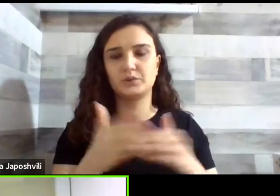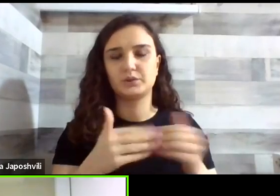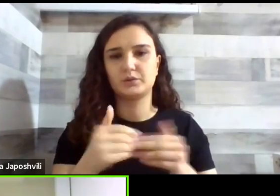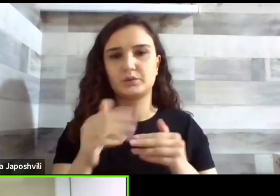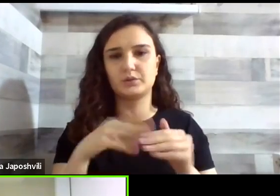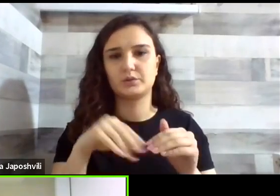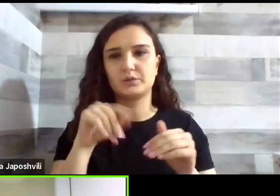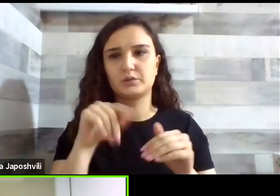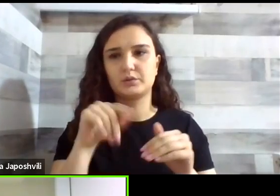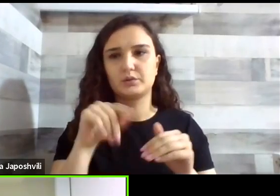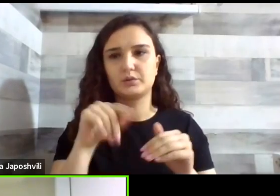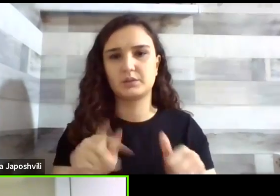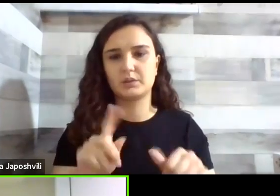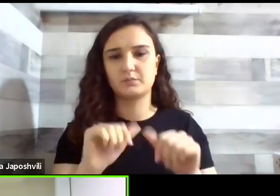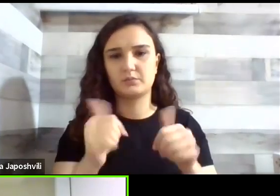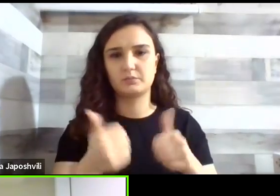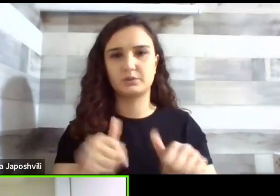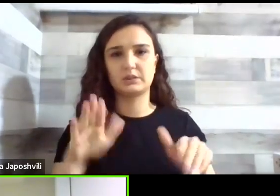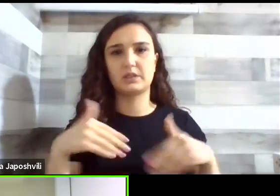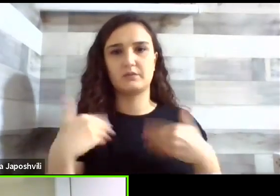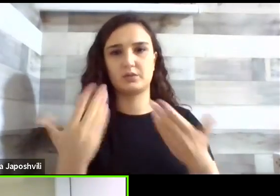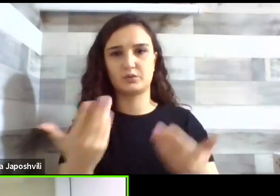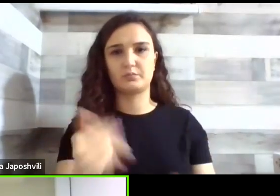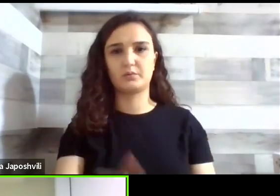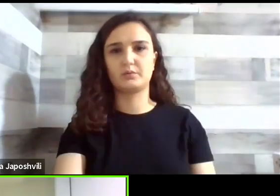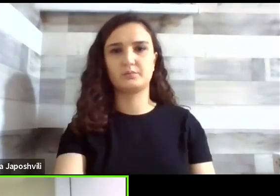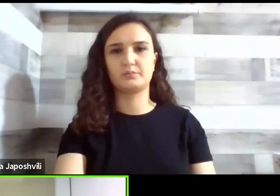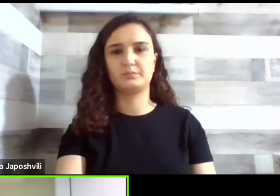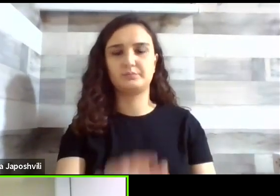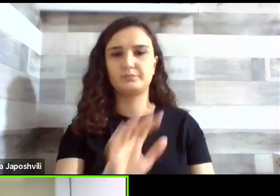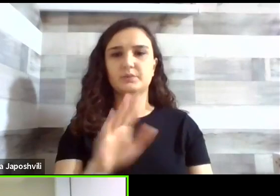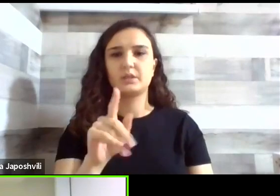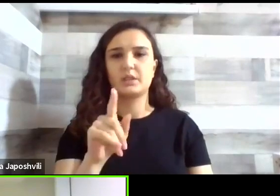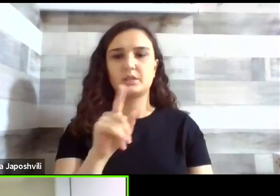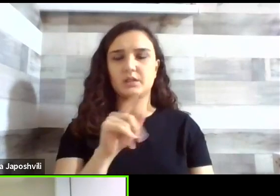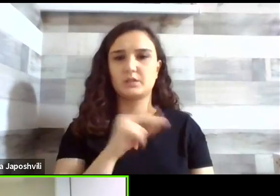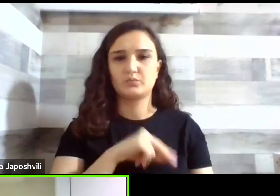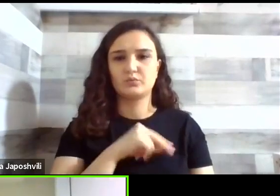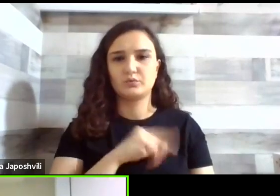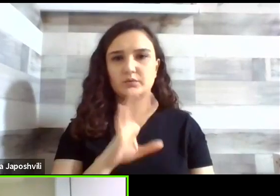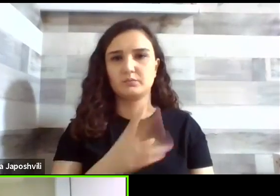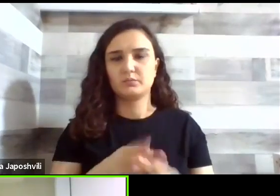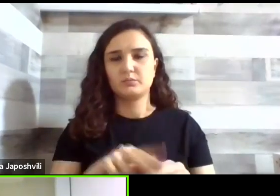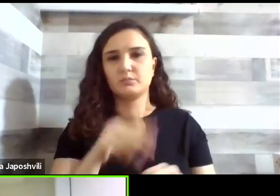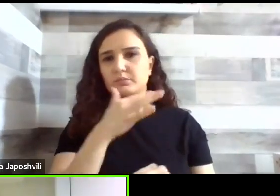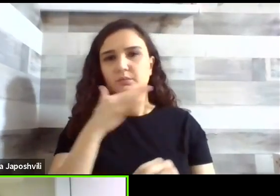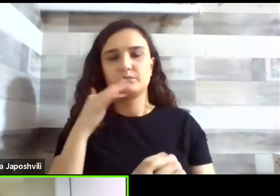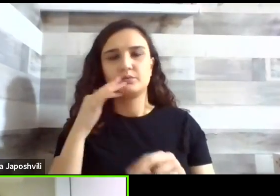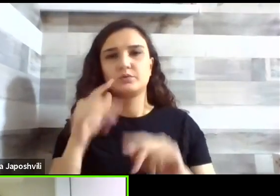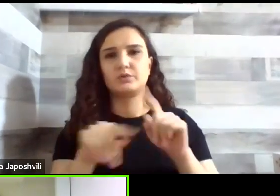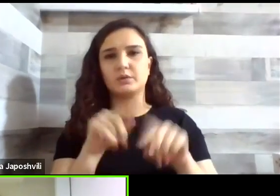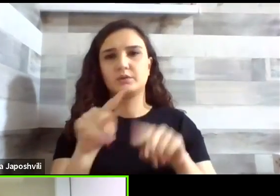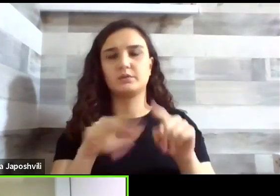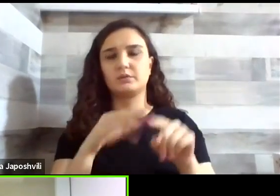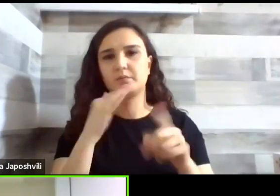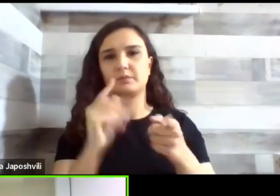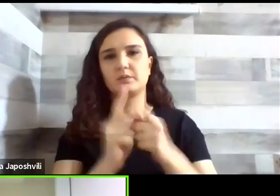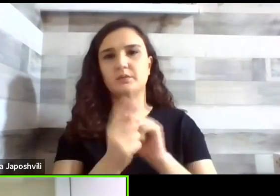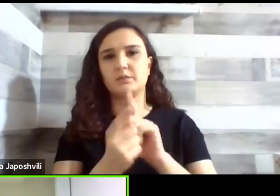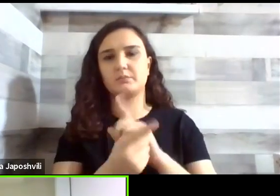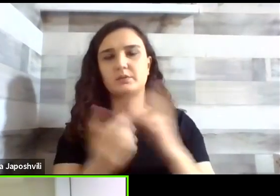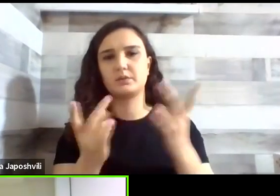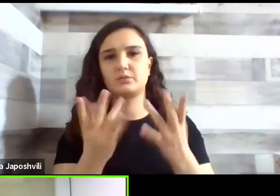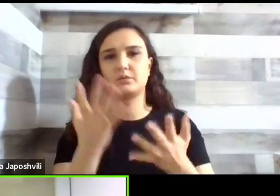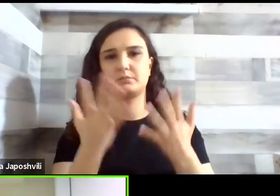იმ სახით, რა სახითაც თქვა, სთავაზობ, ხო, არ ამუშავდება, იმიტომ რომ ბევრი კითხვა და ბევრი ცვლილების საჭიროება